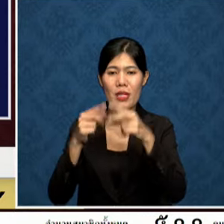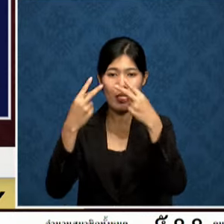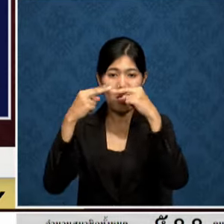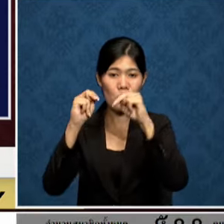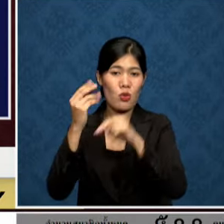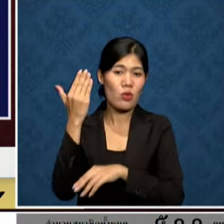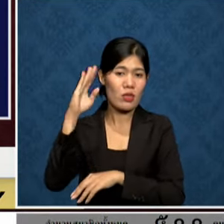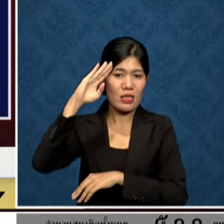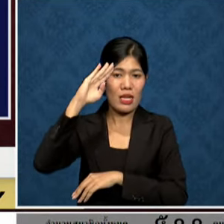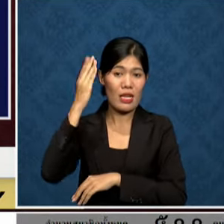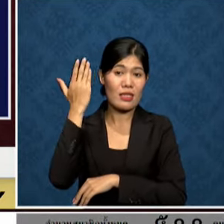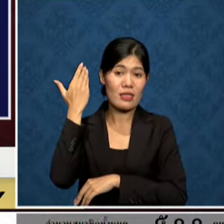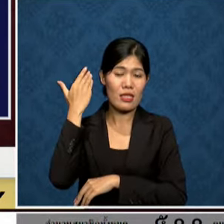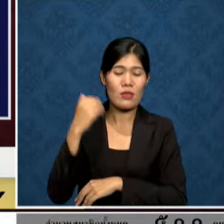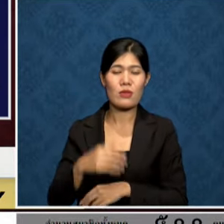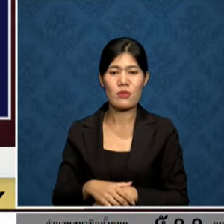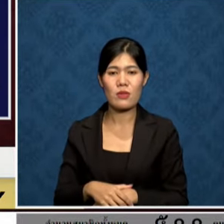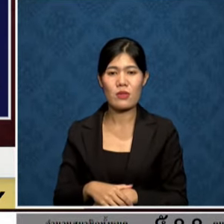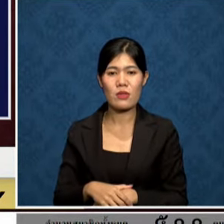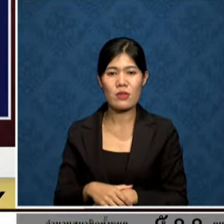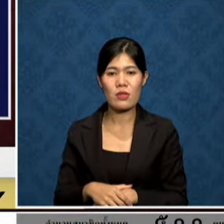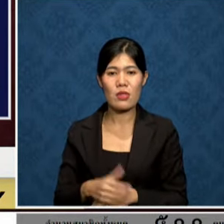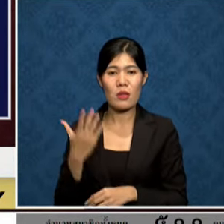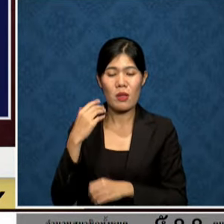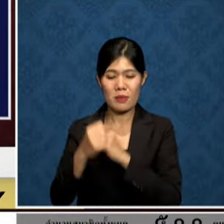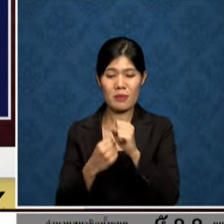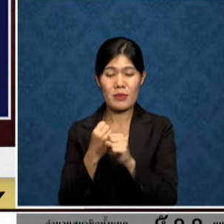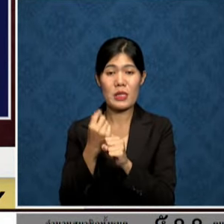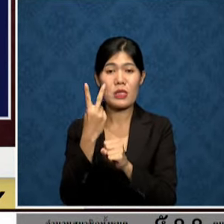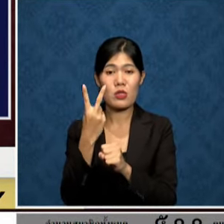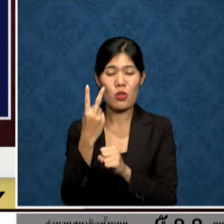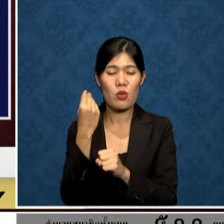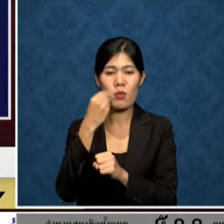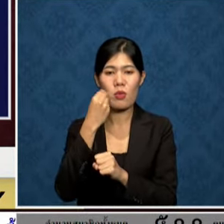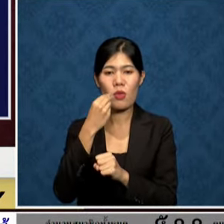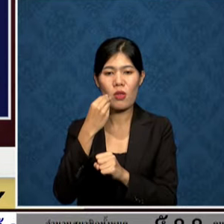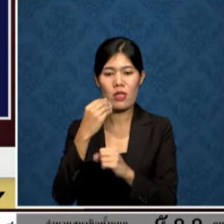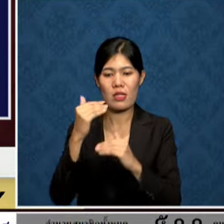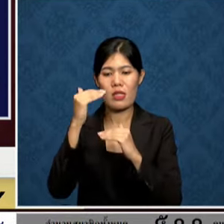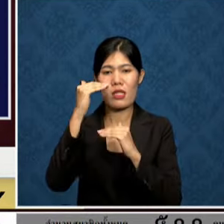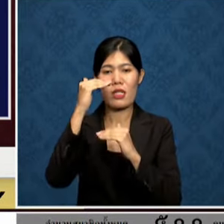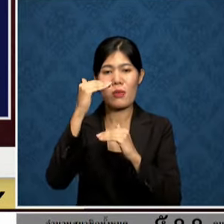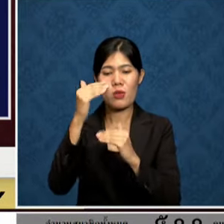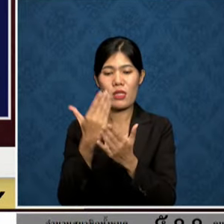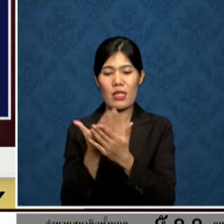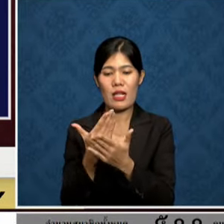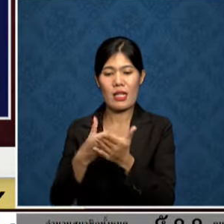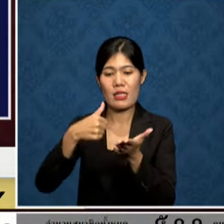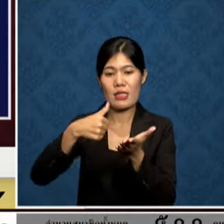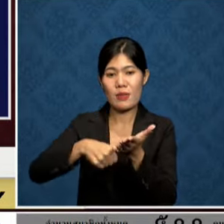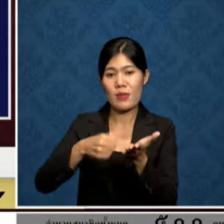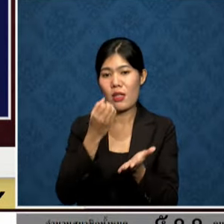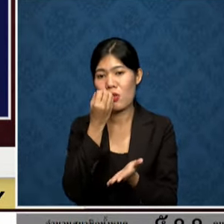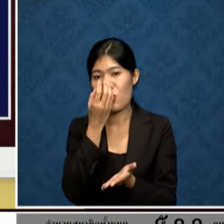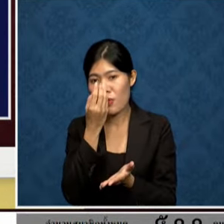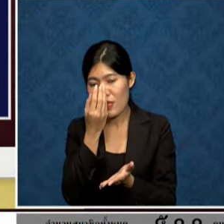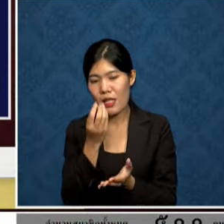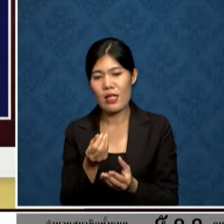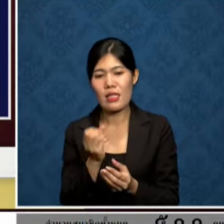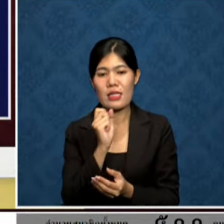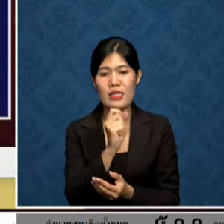ตั้งไว้ไม่เพียงพอนะคะแล้วรัฐบาลประยุทธ์ 2ปีติดที่ตั้งงบพวกนี้ค่ะชำระดอกเบี้ยบำเหน็จบำนาญค่ารักษา